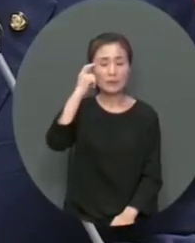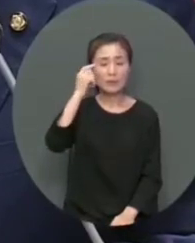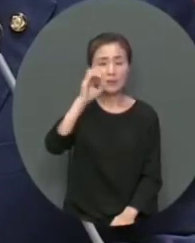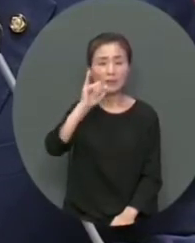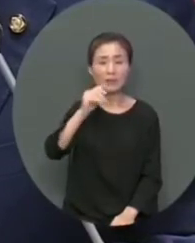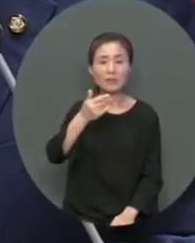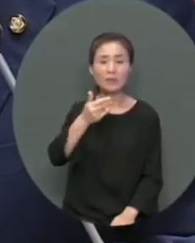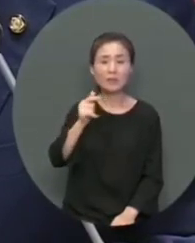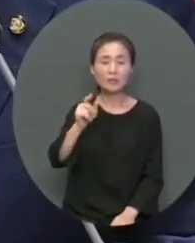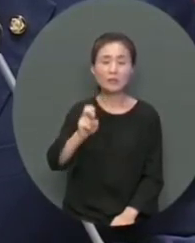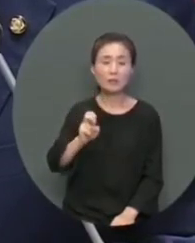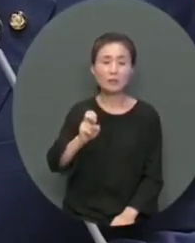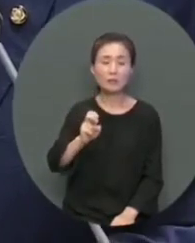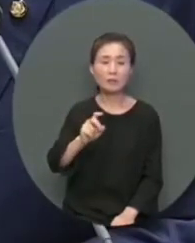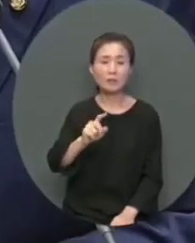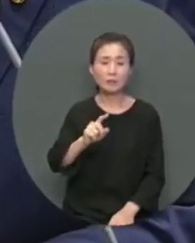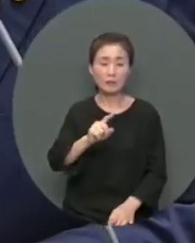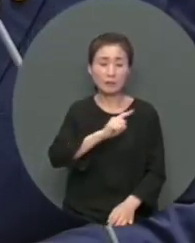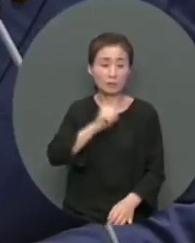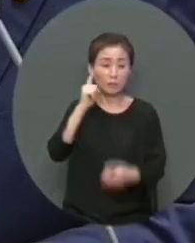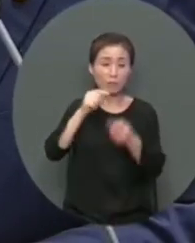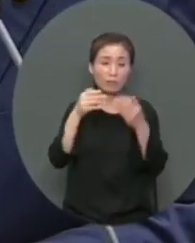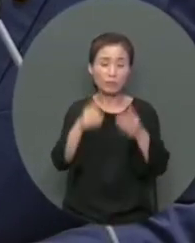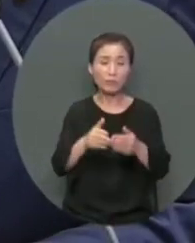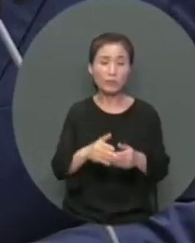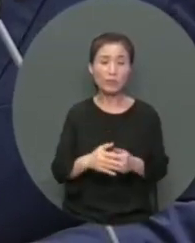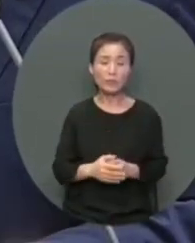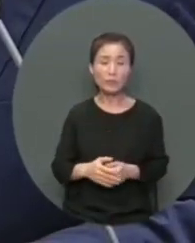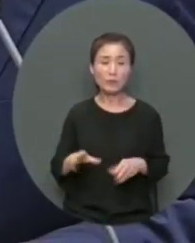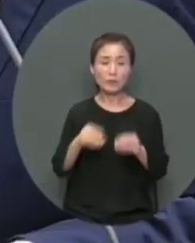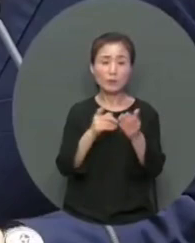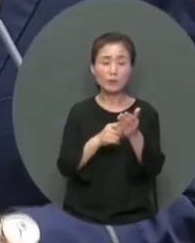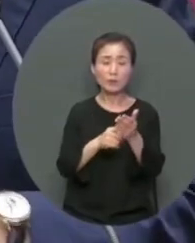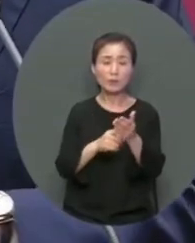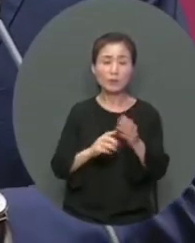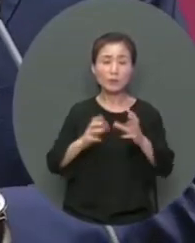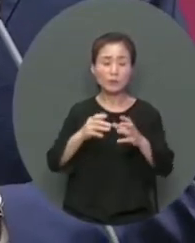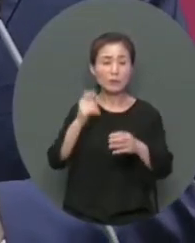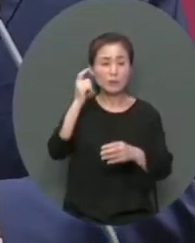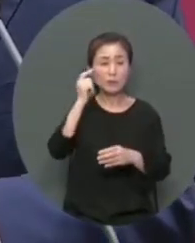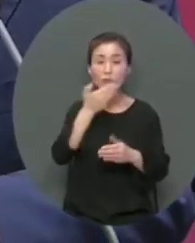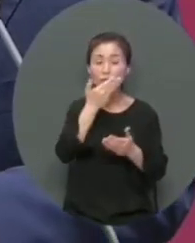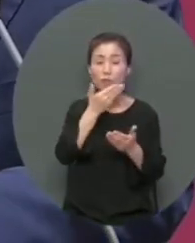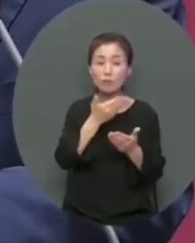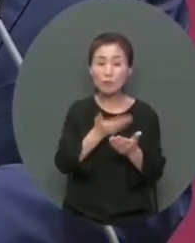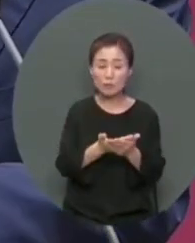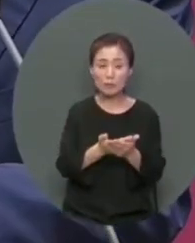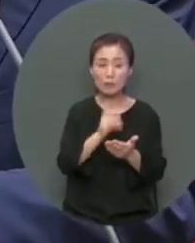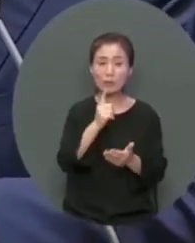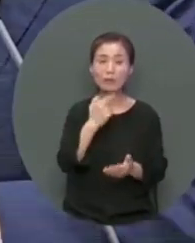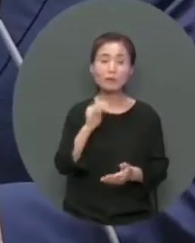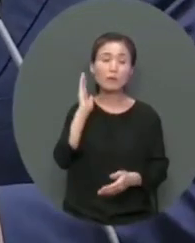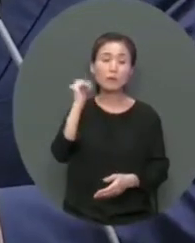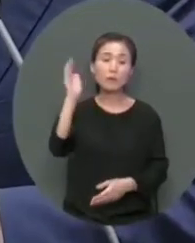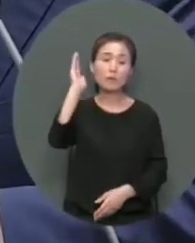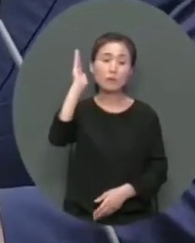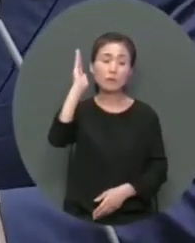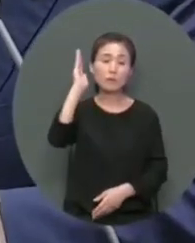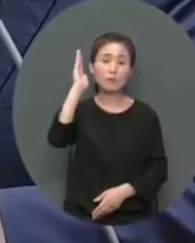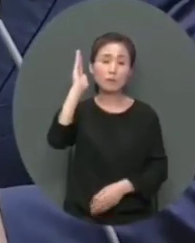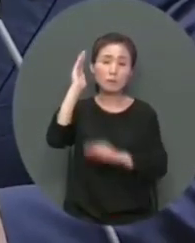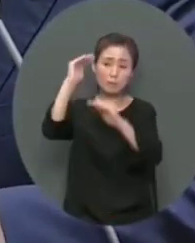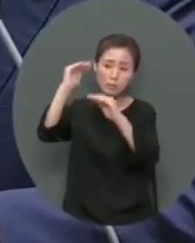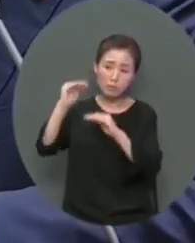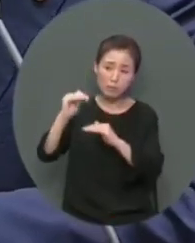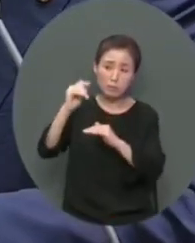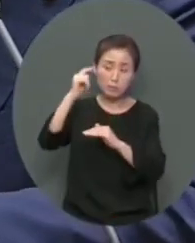되고 있는데요. 총리께서는 국가 운영 중에 이념이 가장 중요하다고 말한 대통령 발언에 대해서 어떻게 생각하십니까?